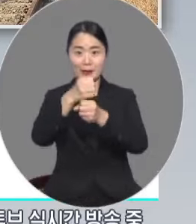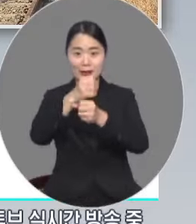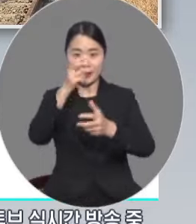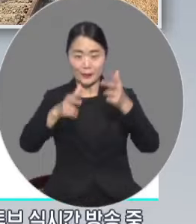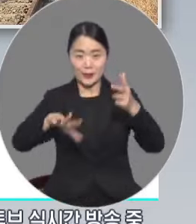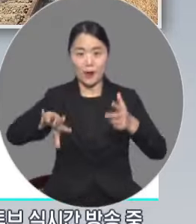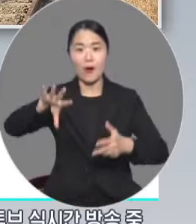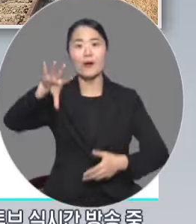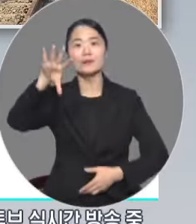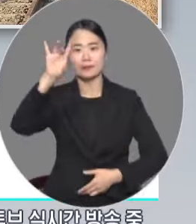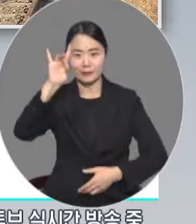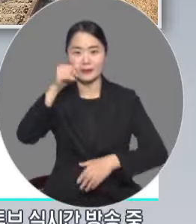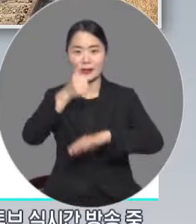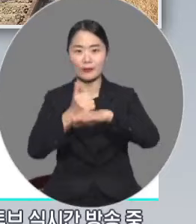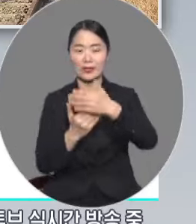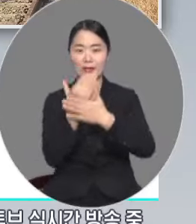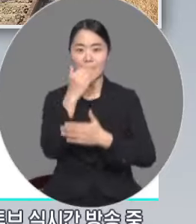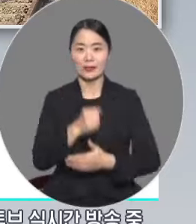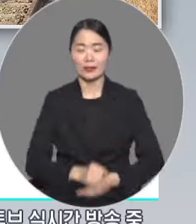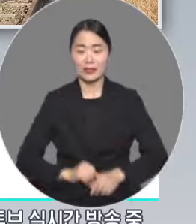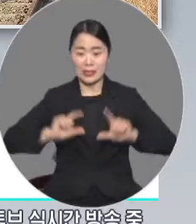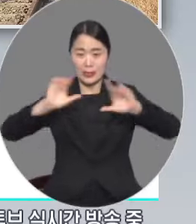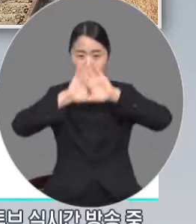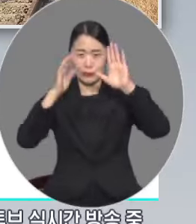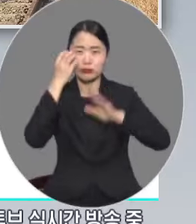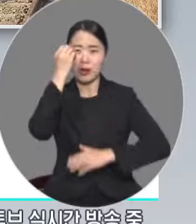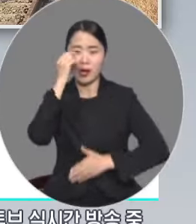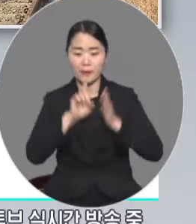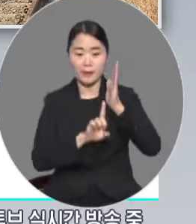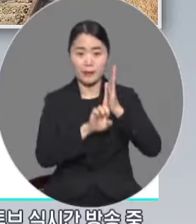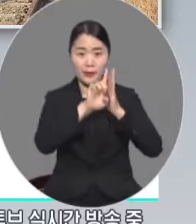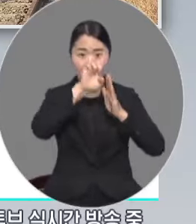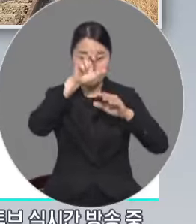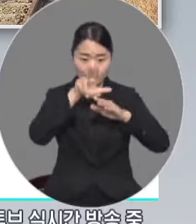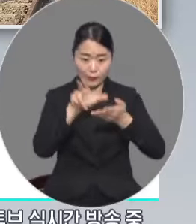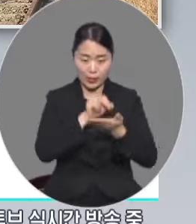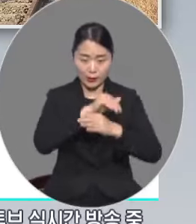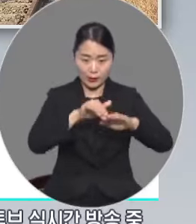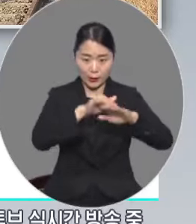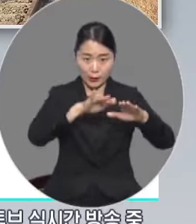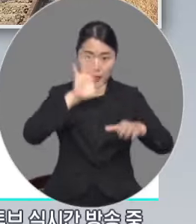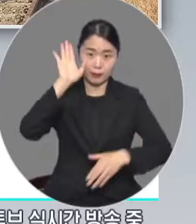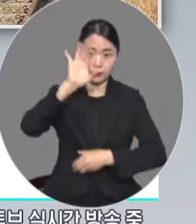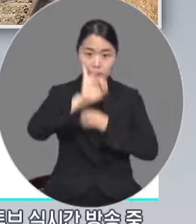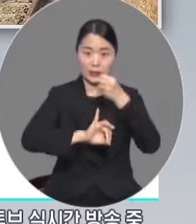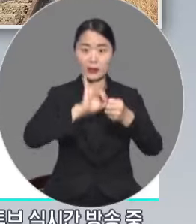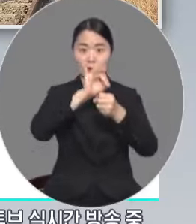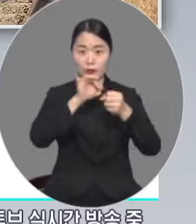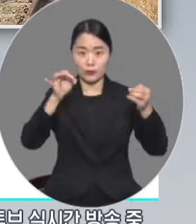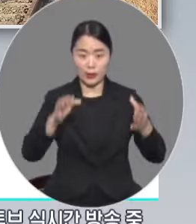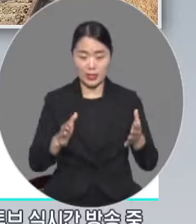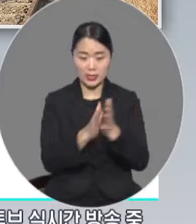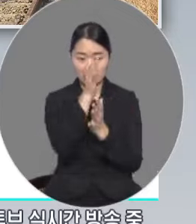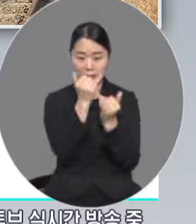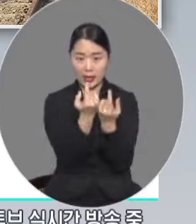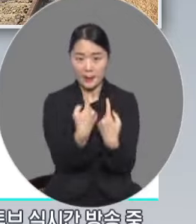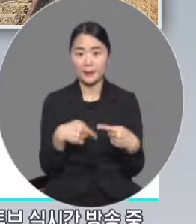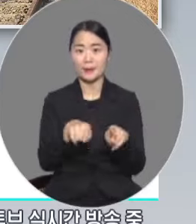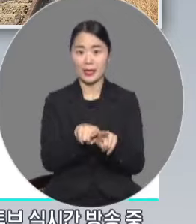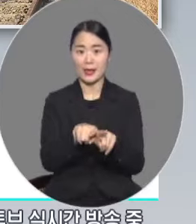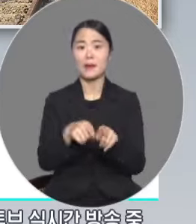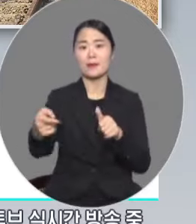맺었습니다. 북구는 기후 대응을 위해 향후 100년간 시민들과 함께 이 숲을 갖고 가겠다는